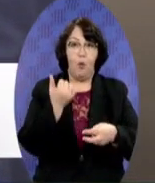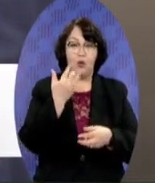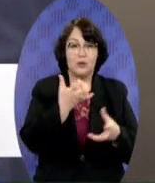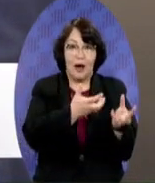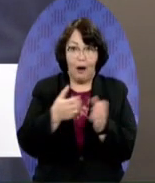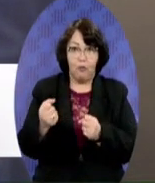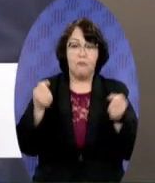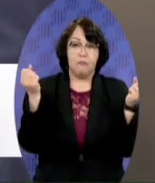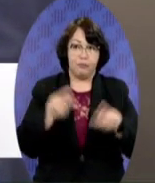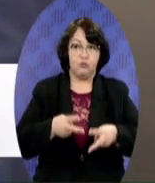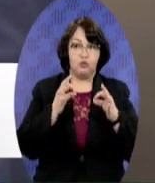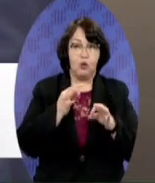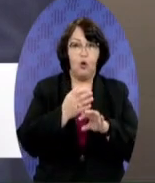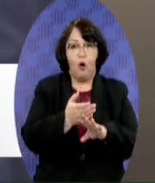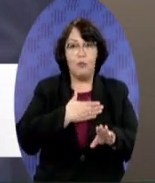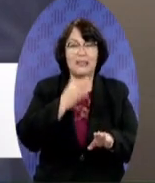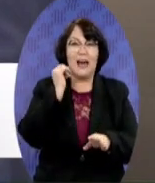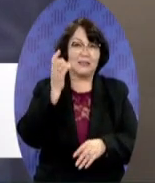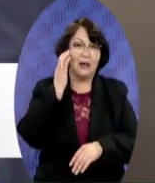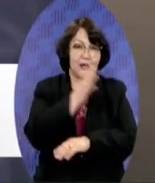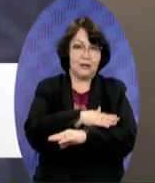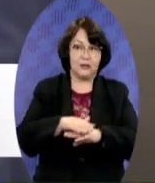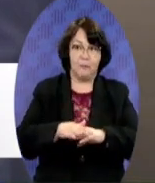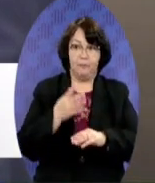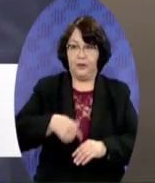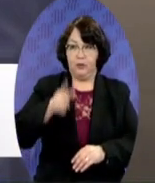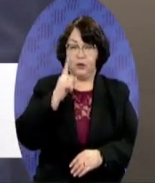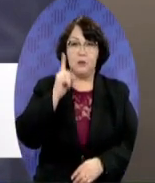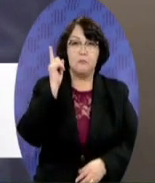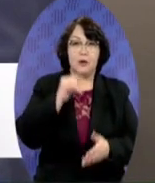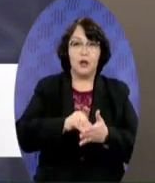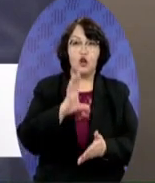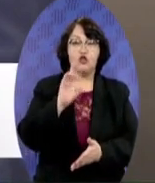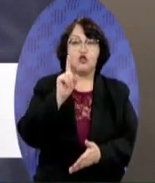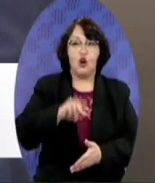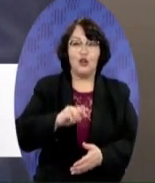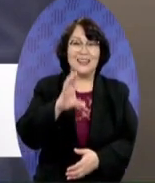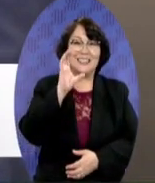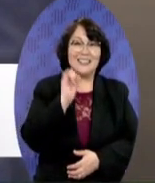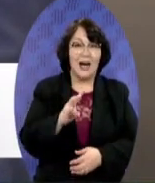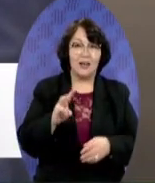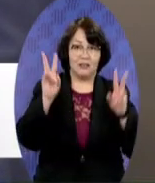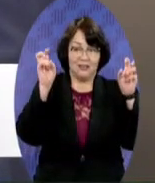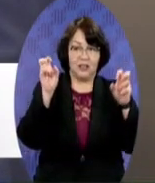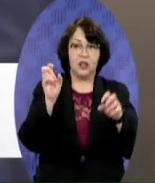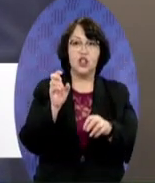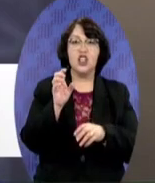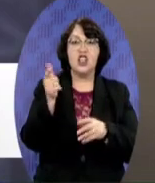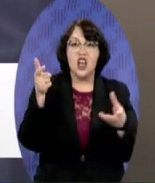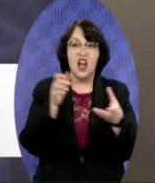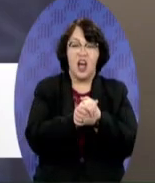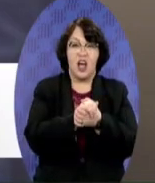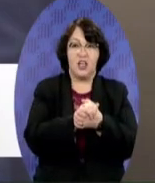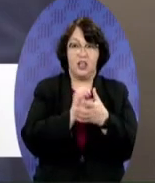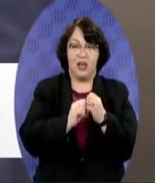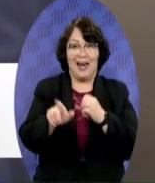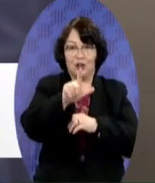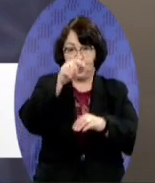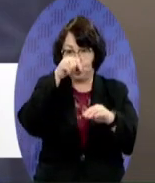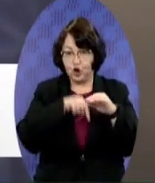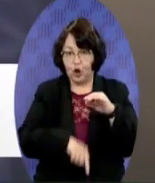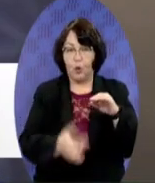одоо олон шийдэл байгаа. Нэгдүгээр төр 1000-ны сорилын сангийн компакт гэрээний хүрээнд одоо газрын доорх усны нөөцийг ашиглаж